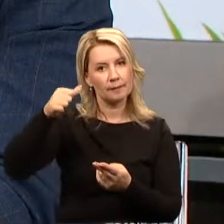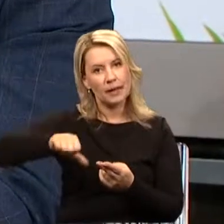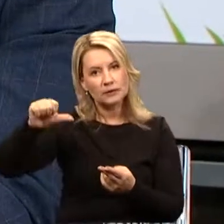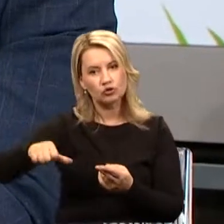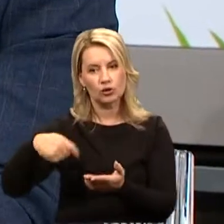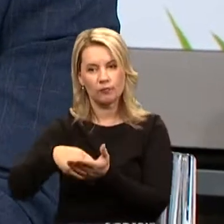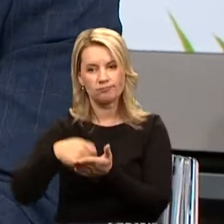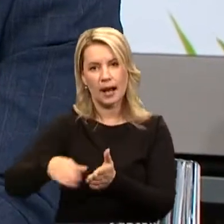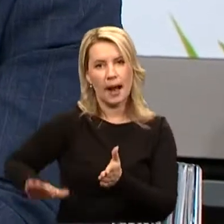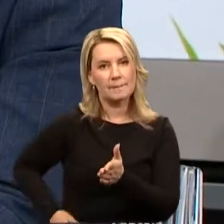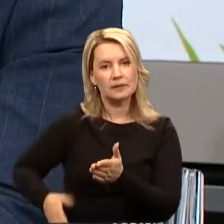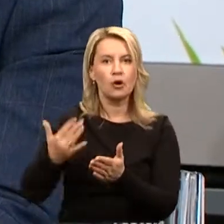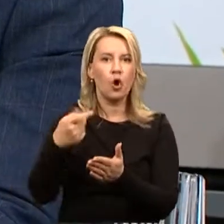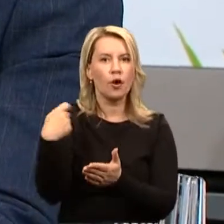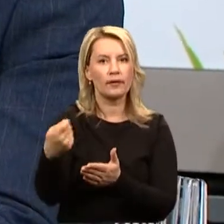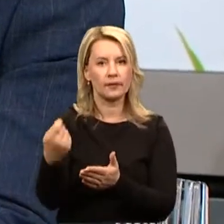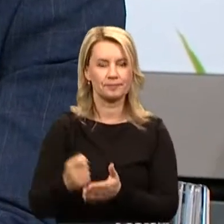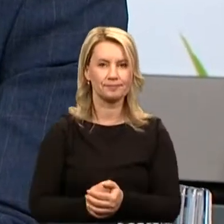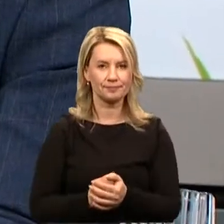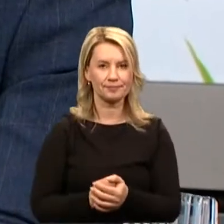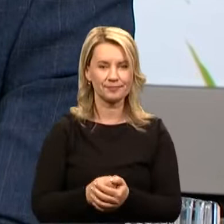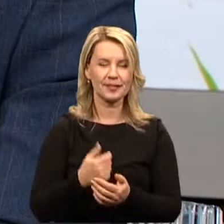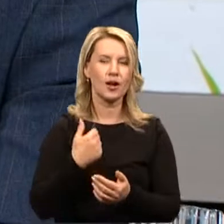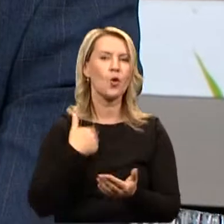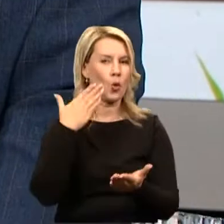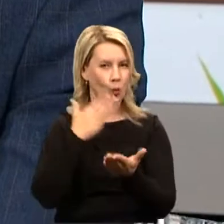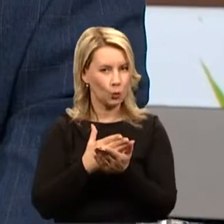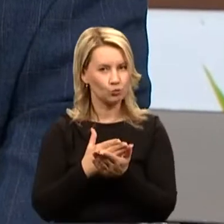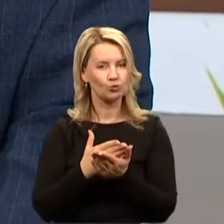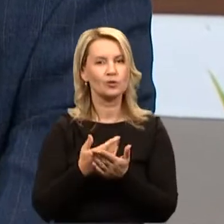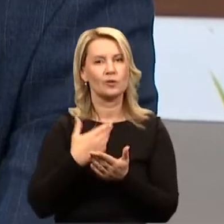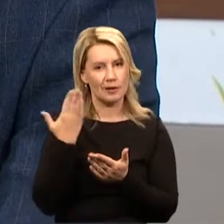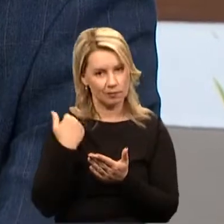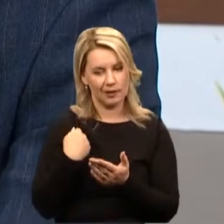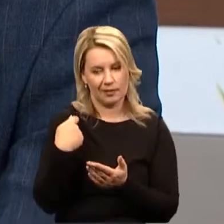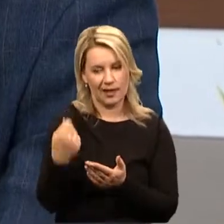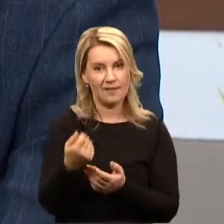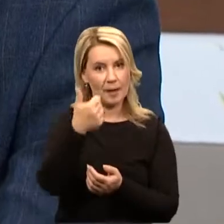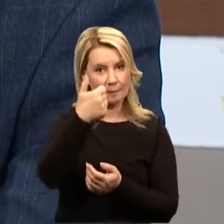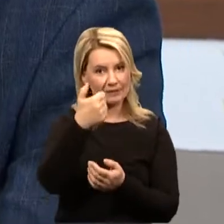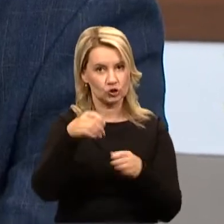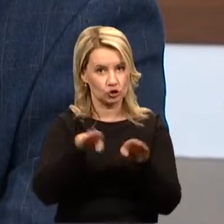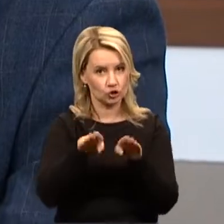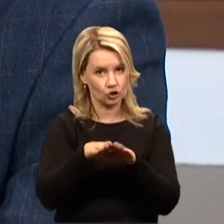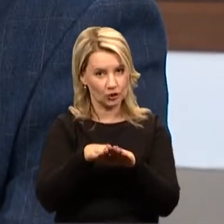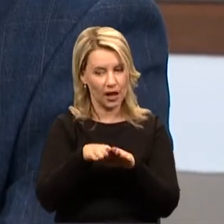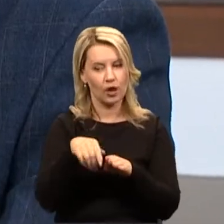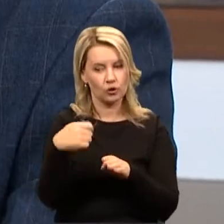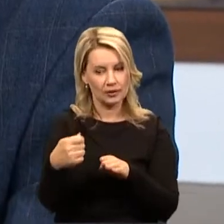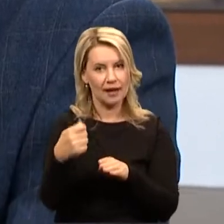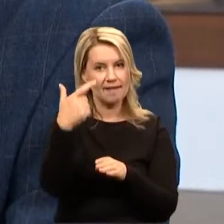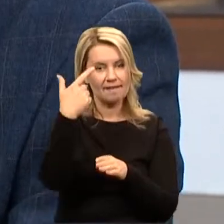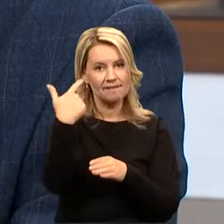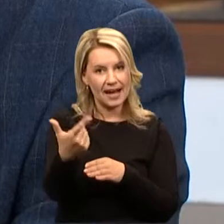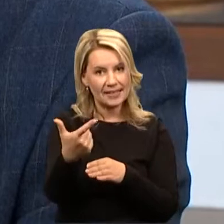my jsme začali doma s kapesným od první třídy. A bylo to tak, že v první třídě 20